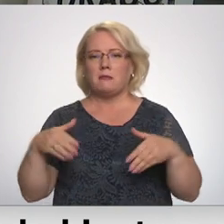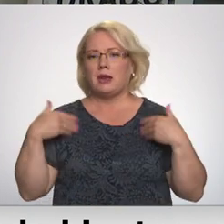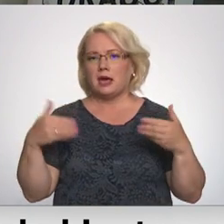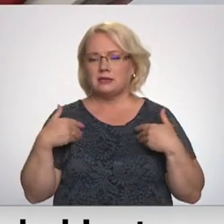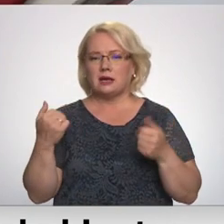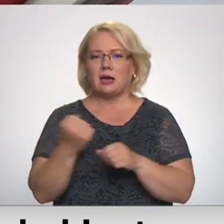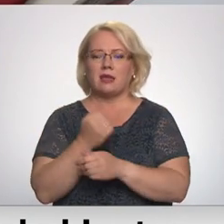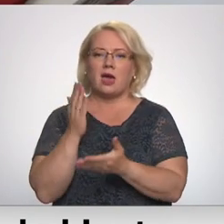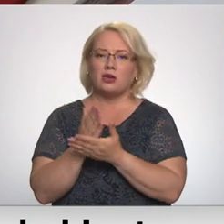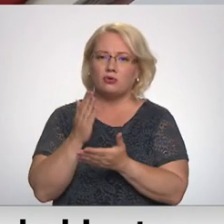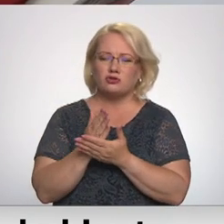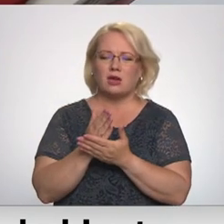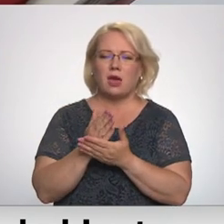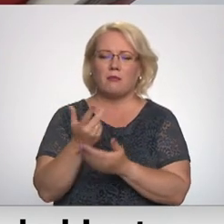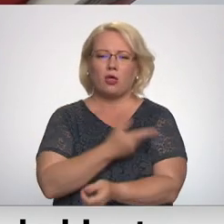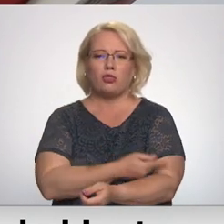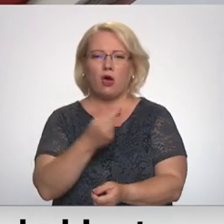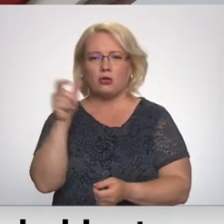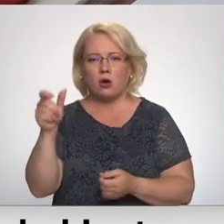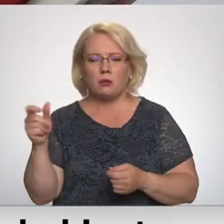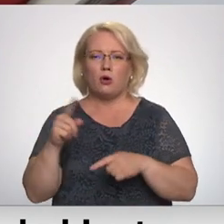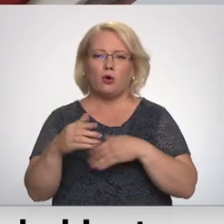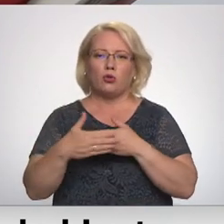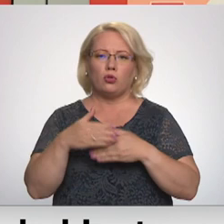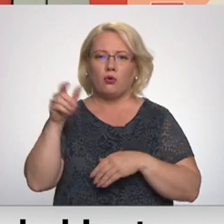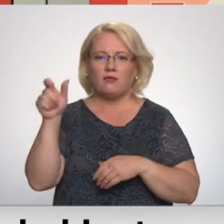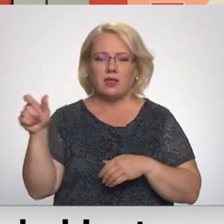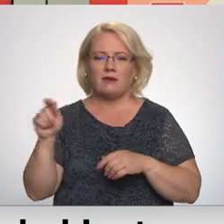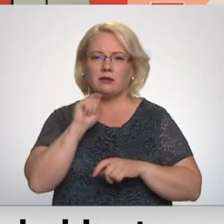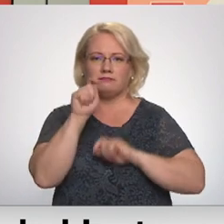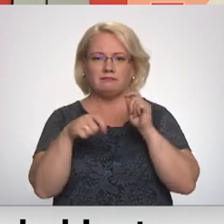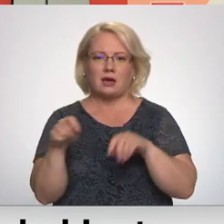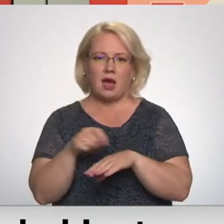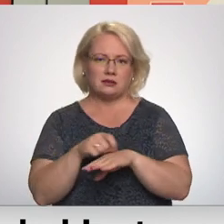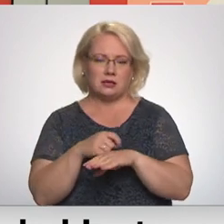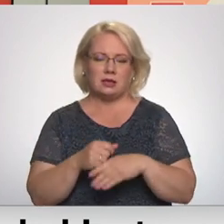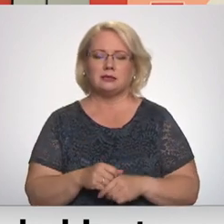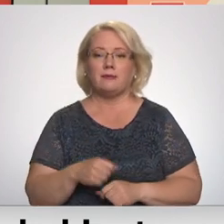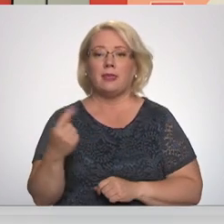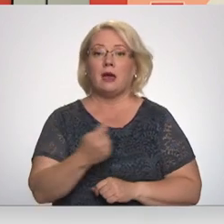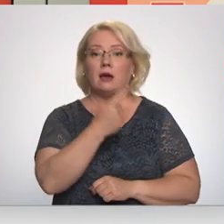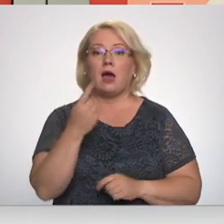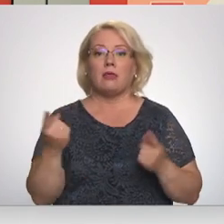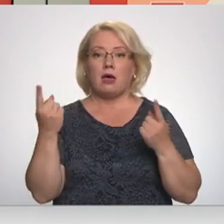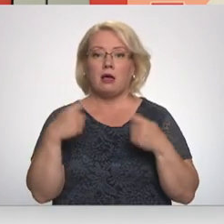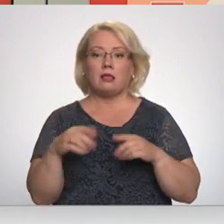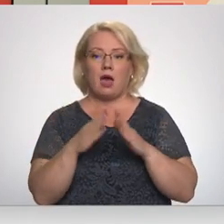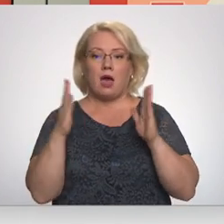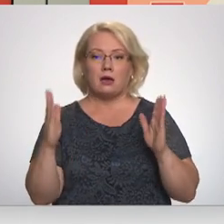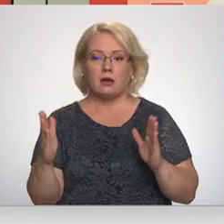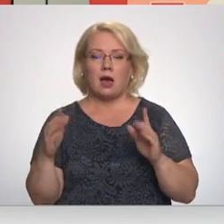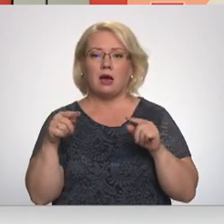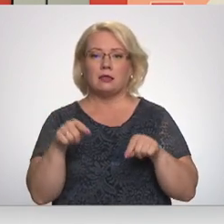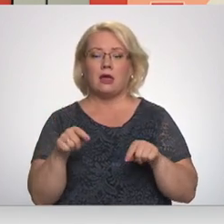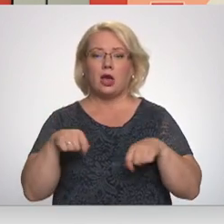gan pacientu tuviniekiem radīt ērti apstākļi asins ziedošanai. Gadu laikā mēs dodam šeit